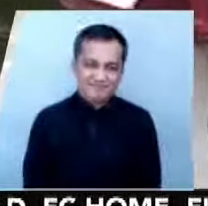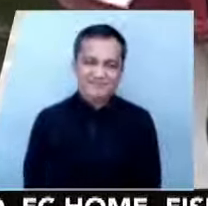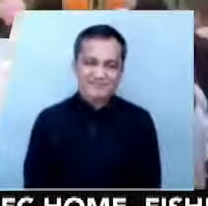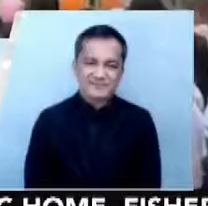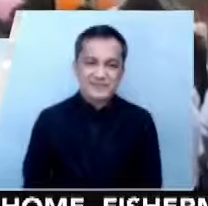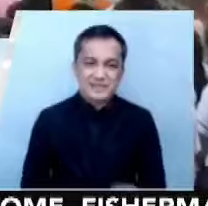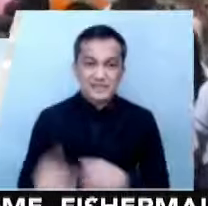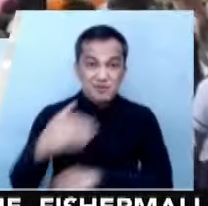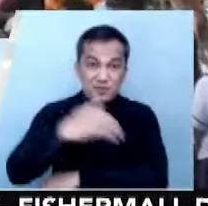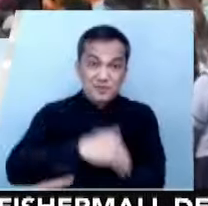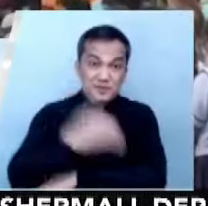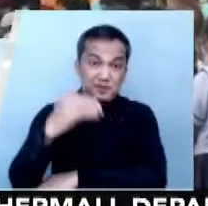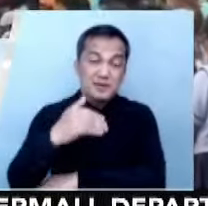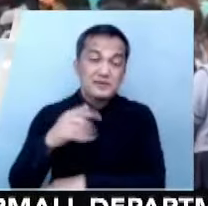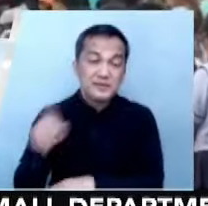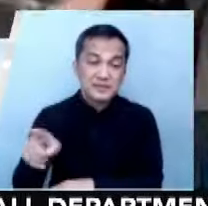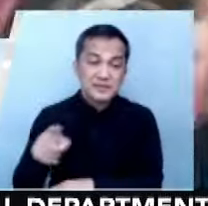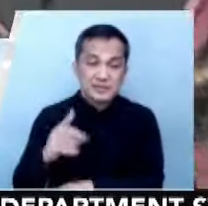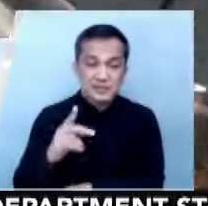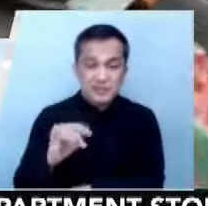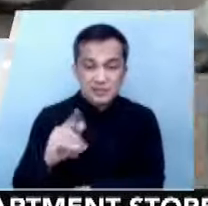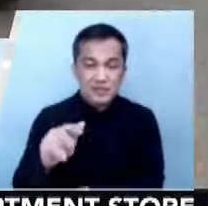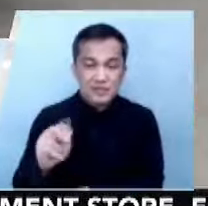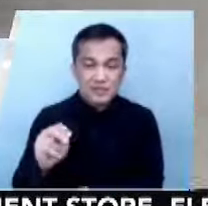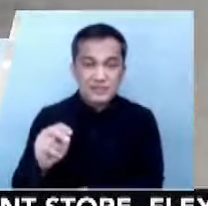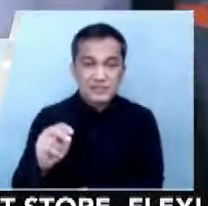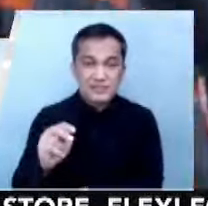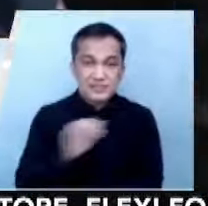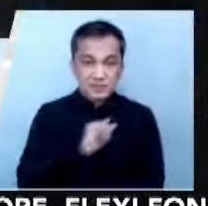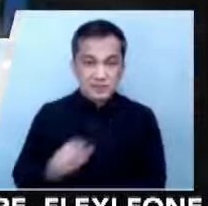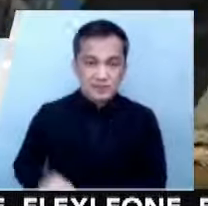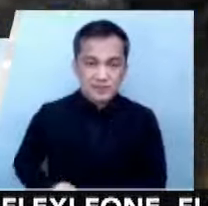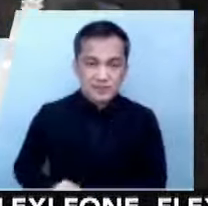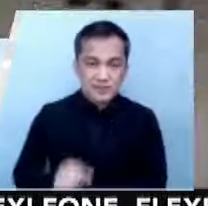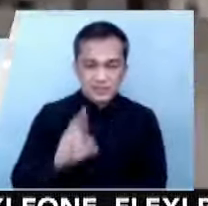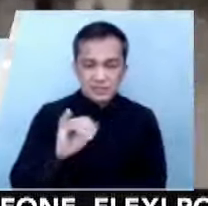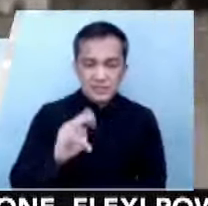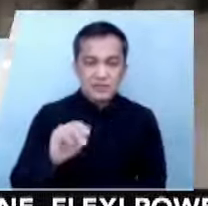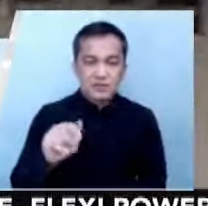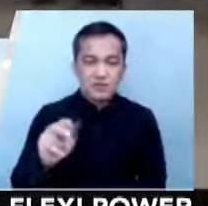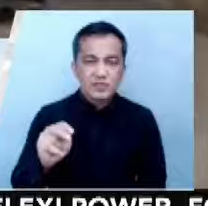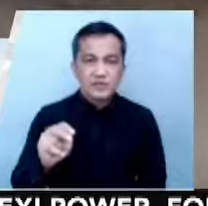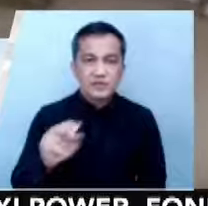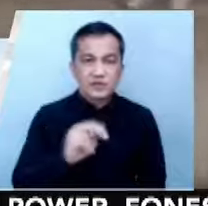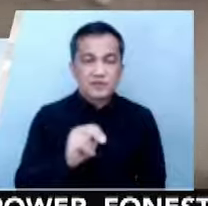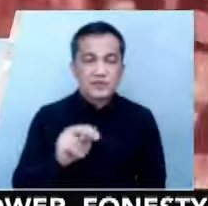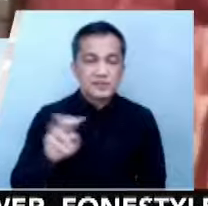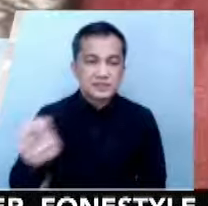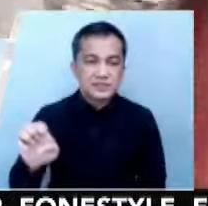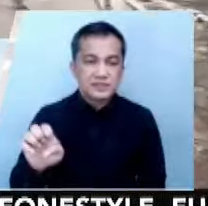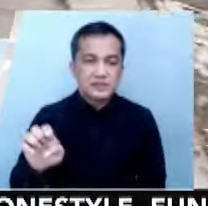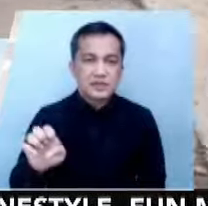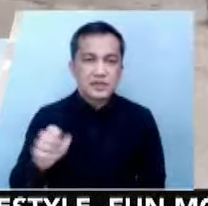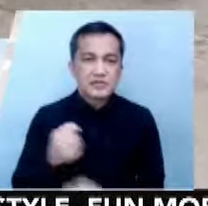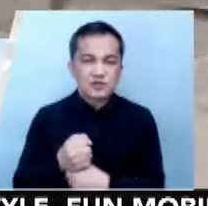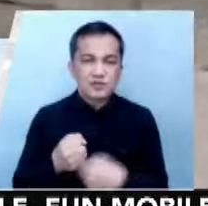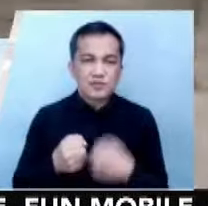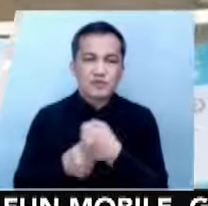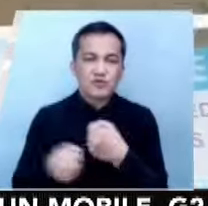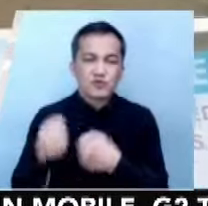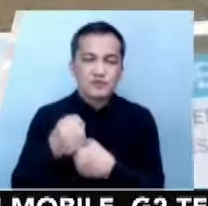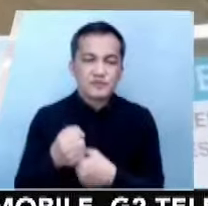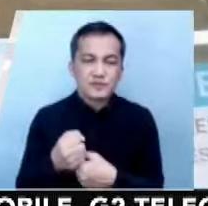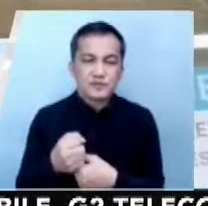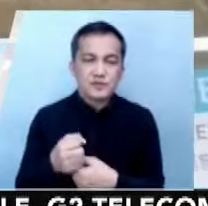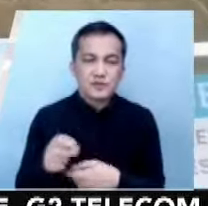Province kawayan Isabela Cabanatuan Nueva Ecija at sa Cotabato kahit pa nga sa mga